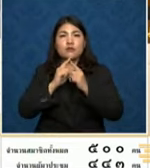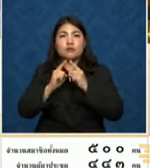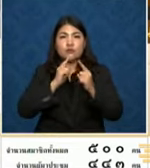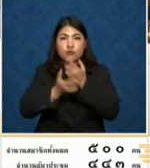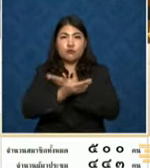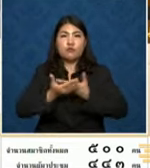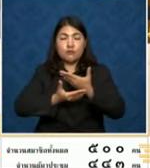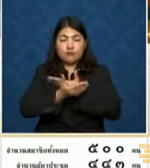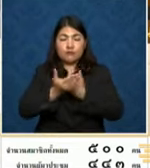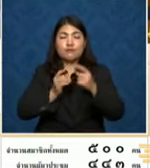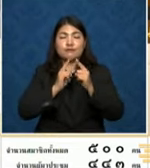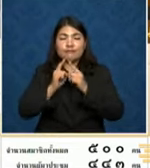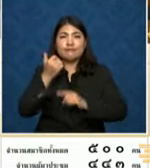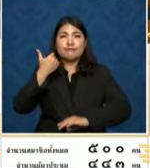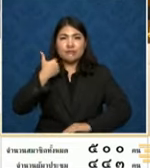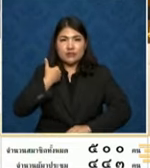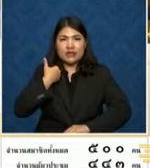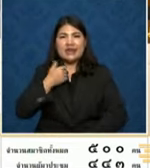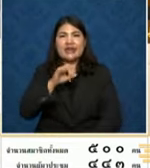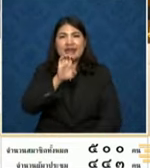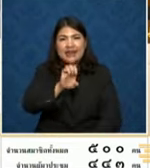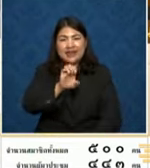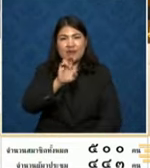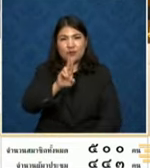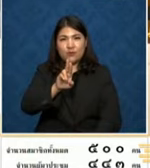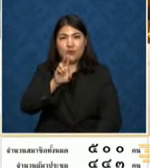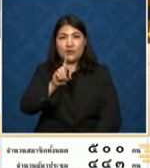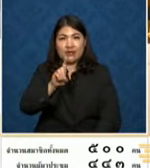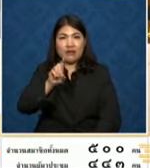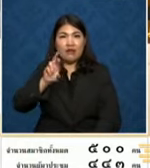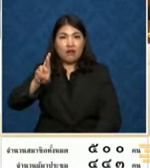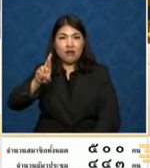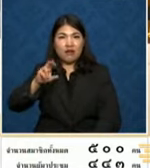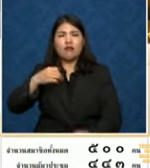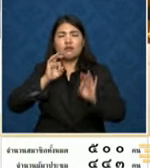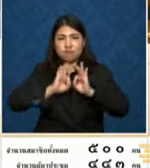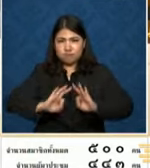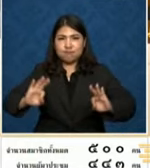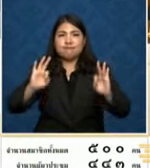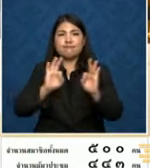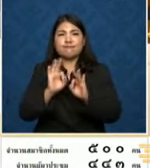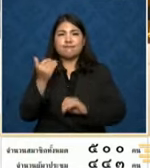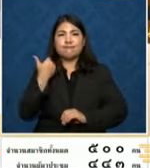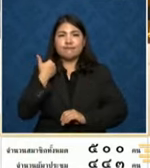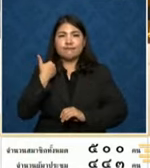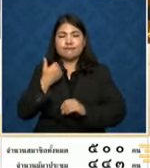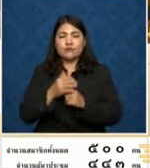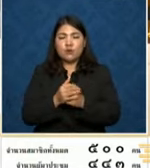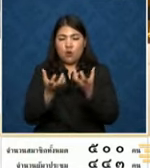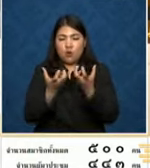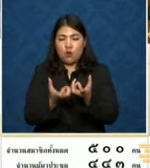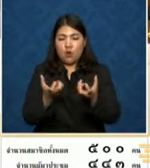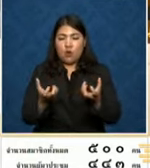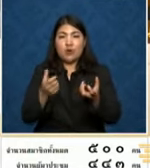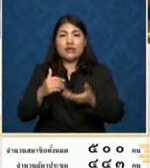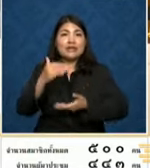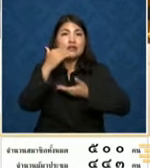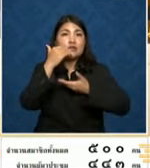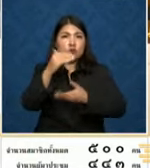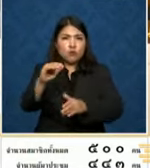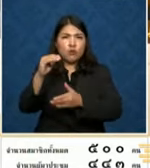านะครับในเรื่องของ EUDR ถือว่าเป็นเรื่องสำคัญสินค้าโภคภัณฑ์ที่จะส่งไปหากน